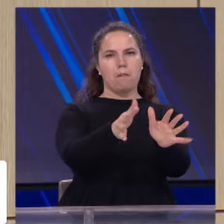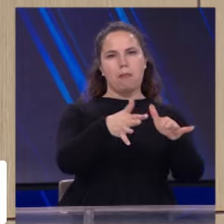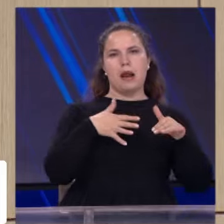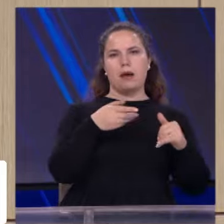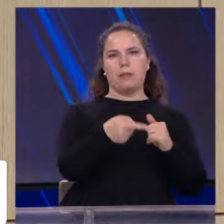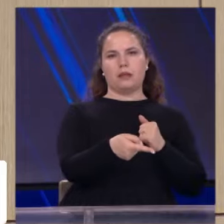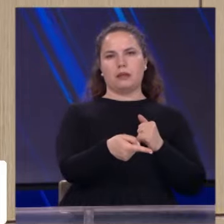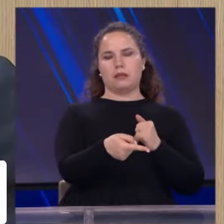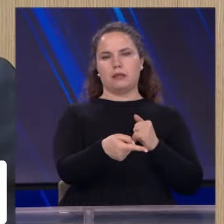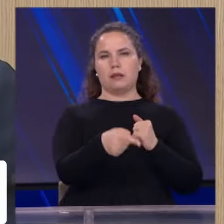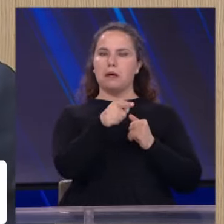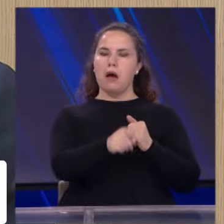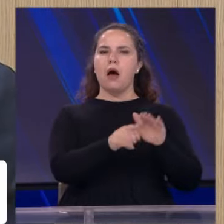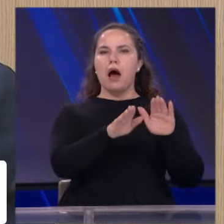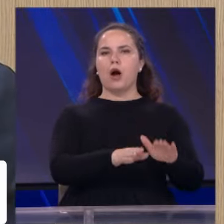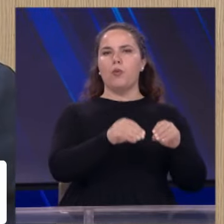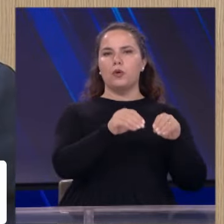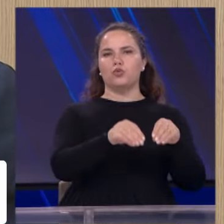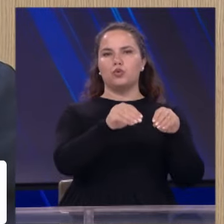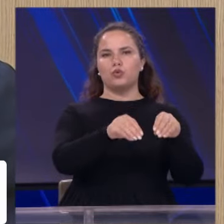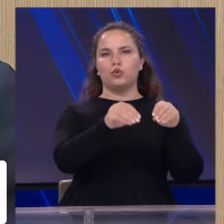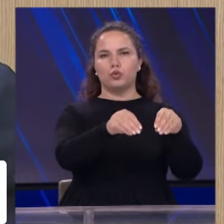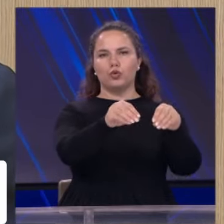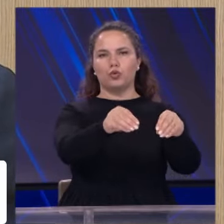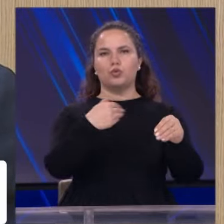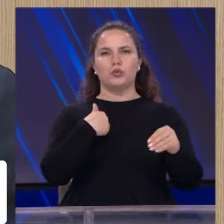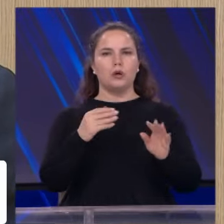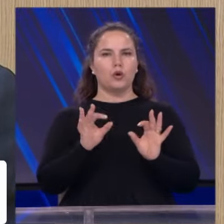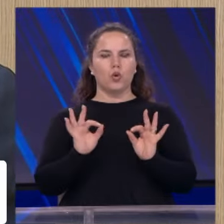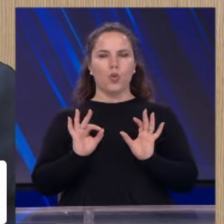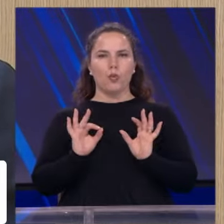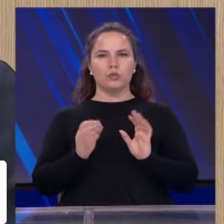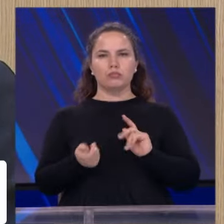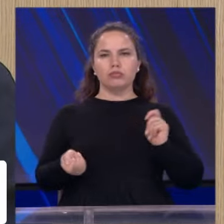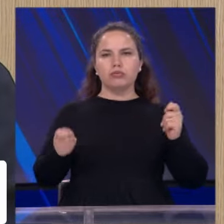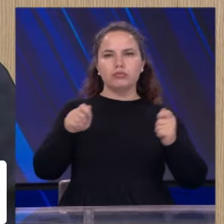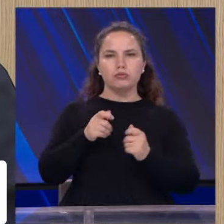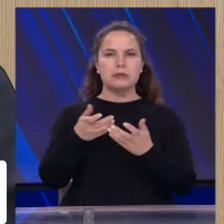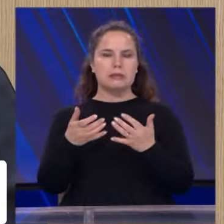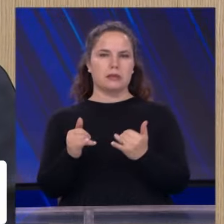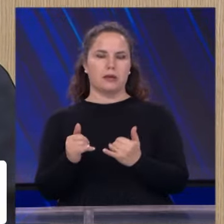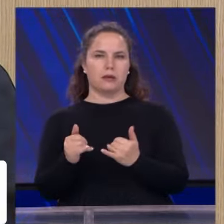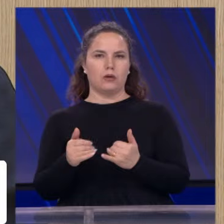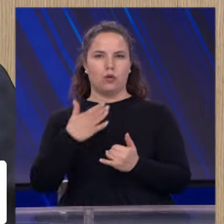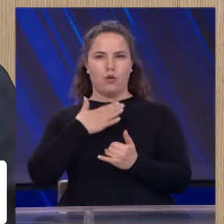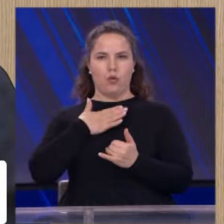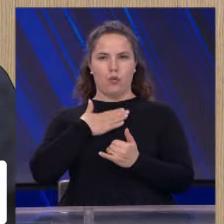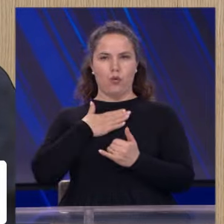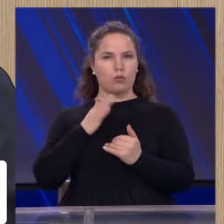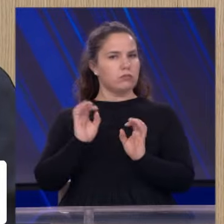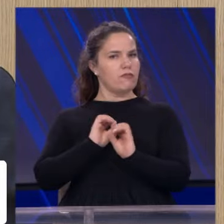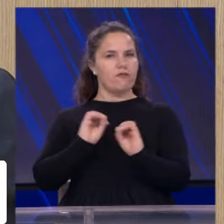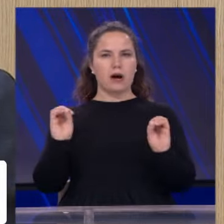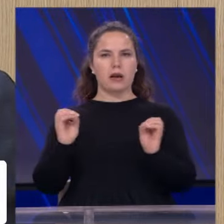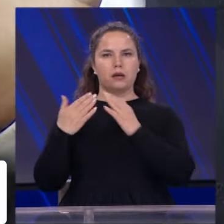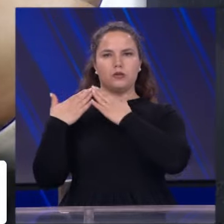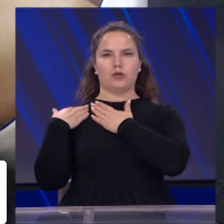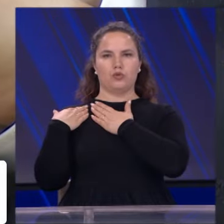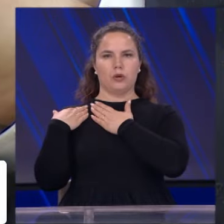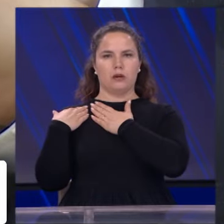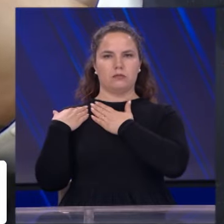Dhe për sa kohë këto nuk rregullohen, pra nuk ka parashikimi në kodin zgjedhor, atëherë nuk ka punë për të bërë, nëse mund të them kështu, për